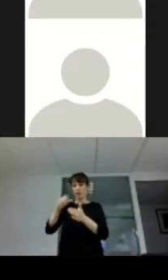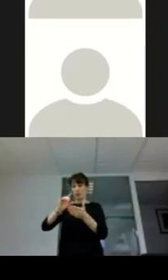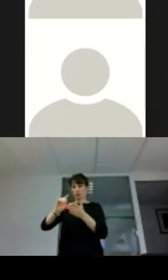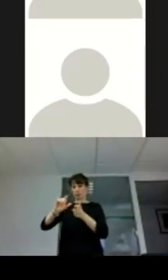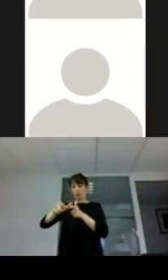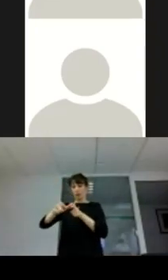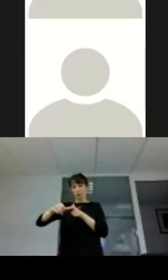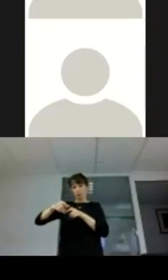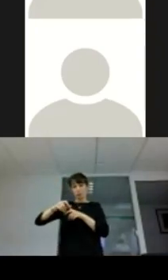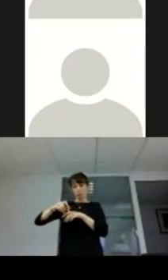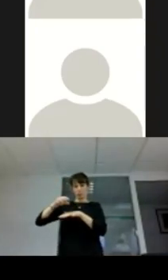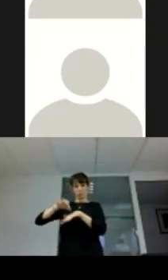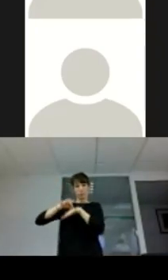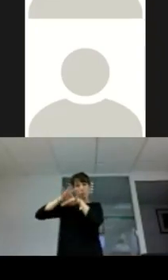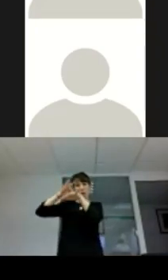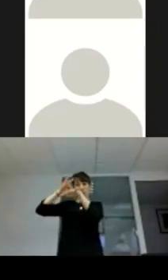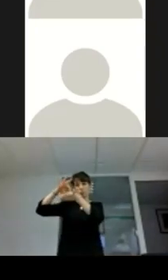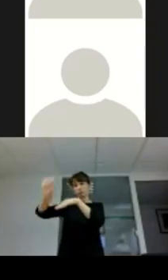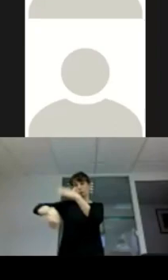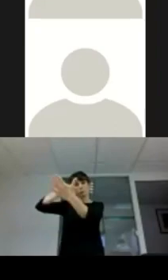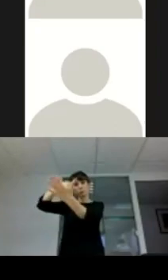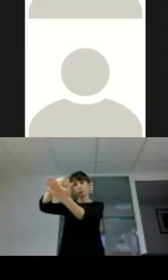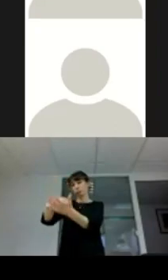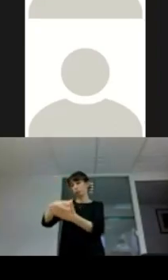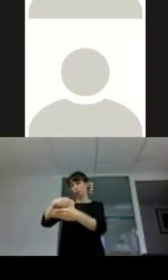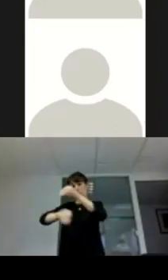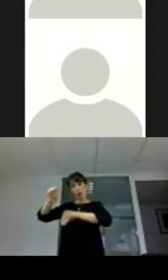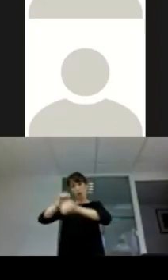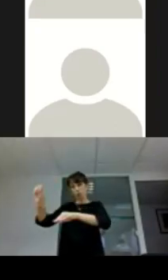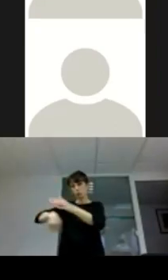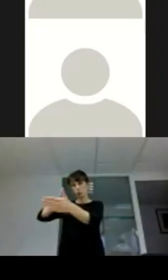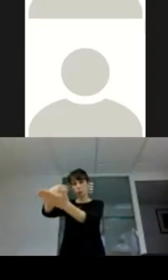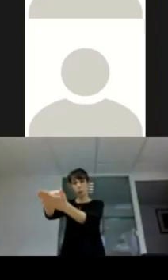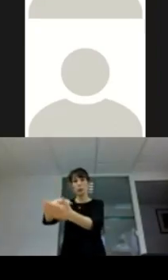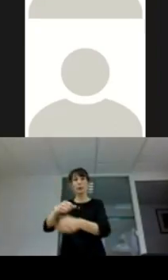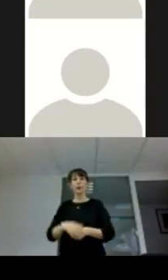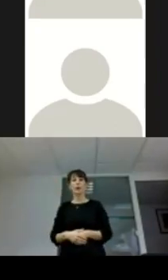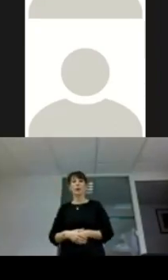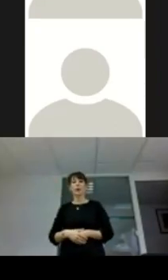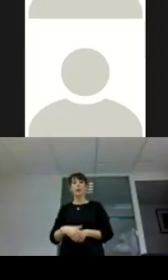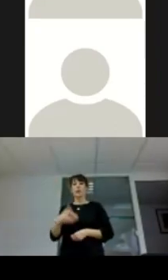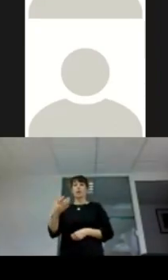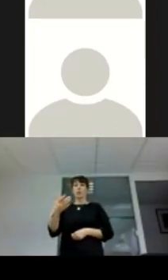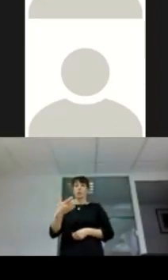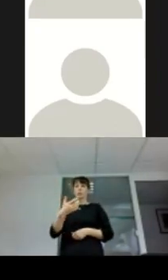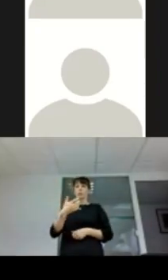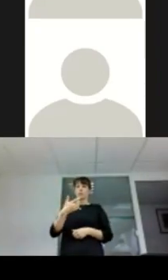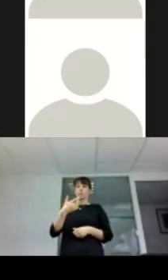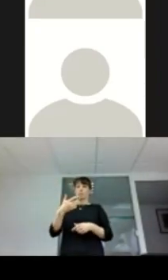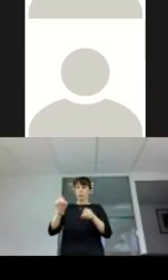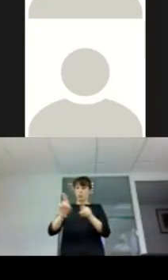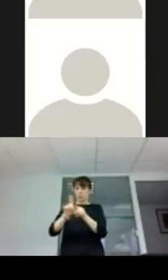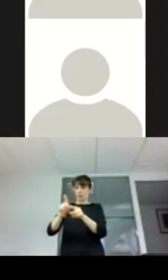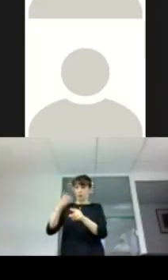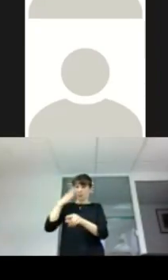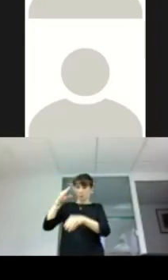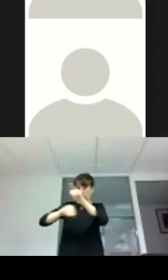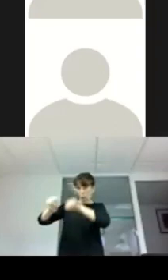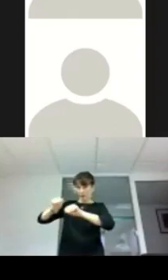lieu dans un accompagnement tout au long de la prise en charge de la maladie, ainsi